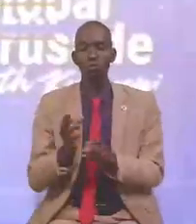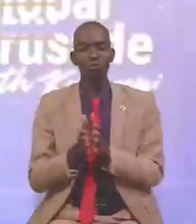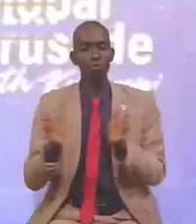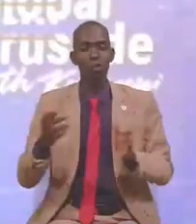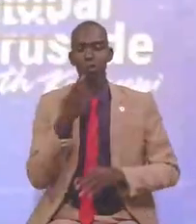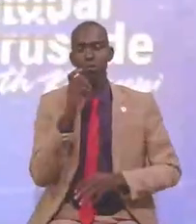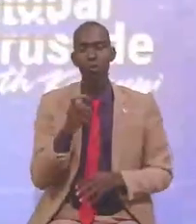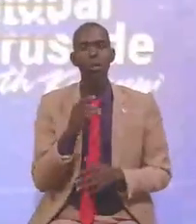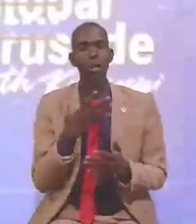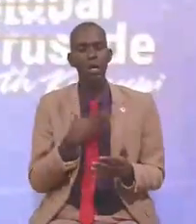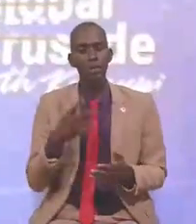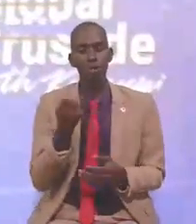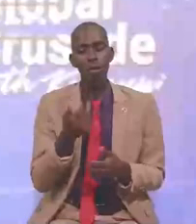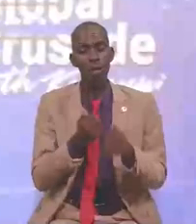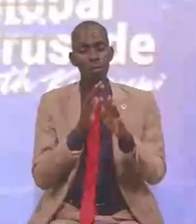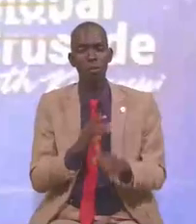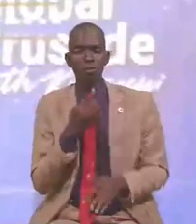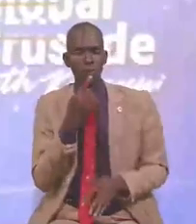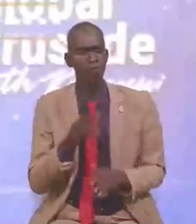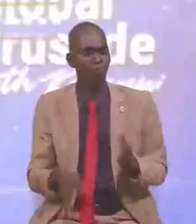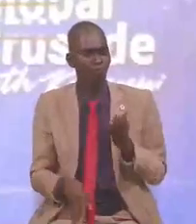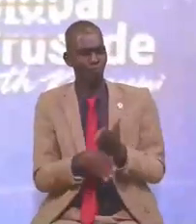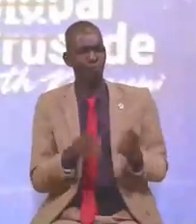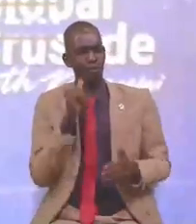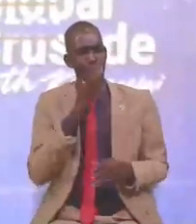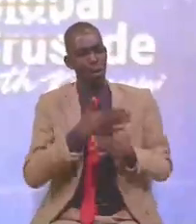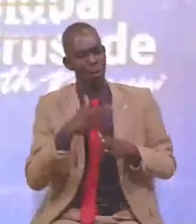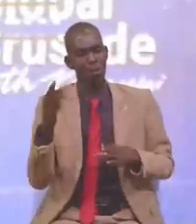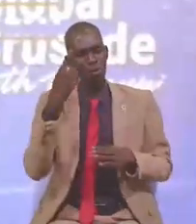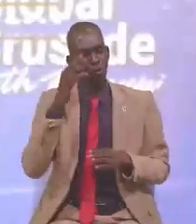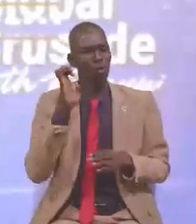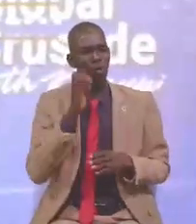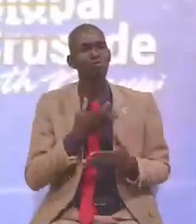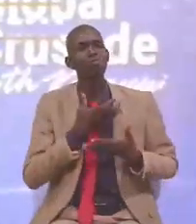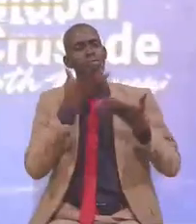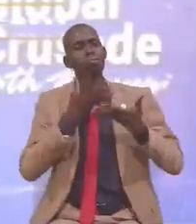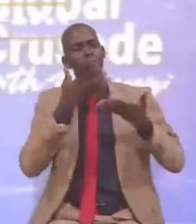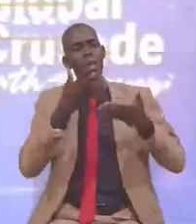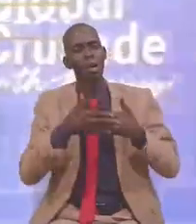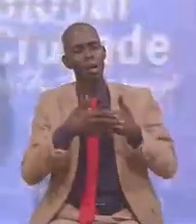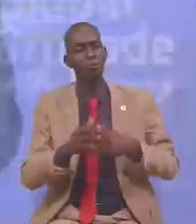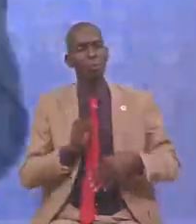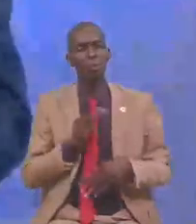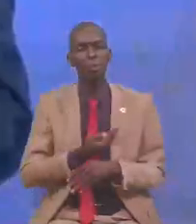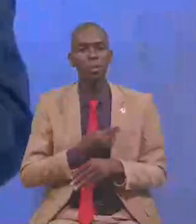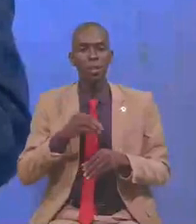dit, renvoie-la, car elle crie derrière nous. Verset 24. 24